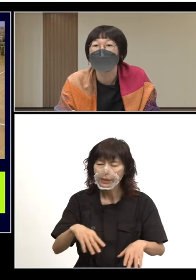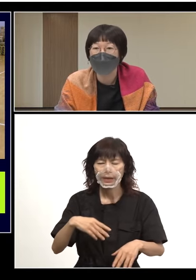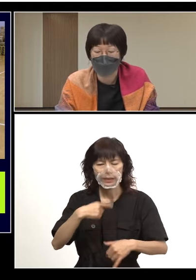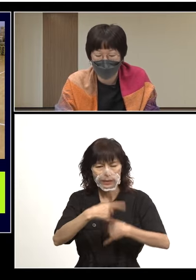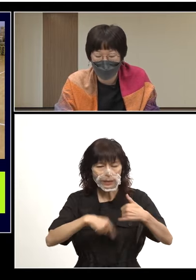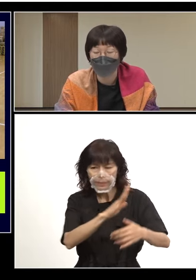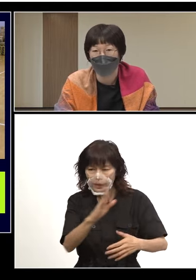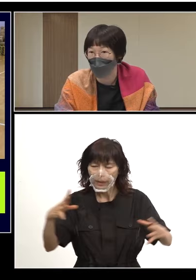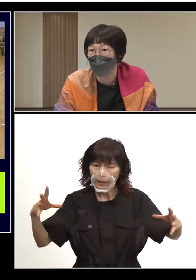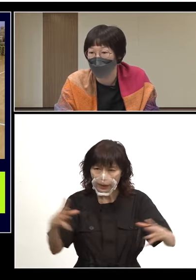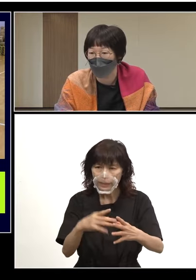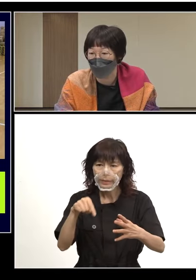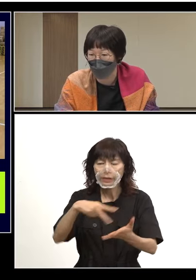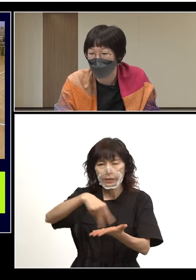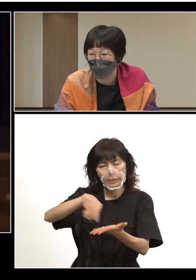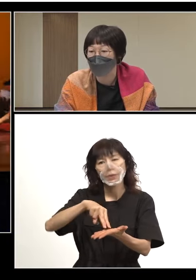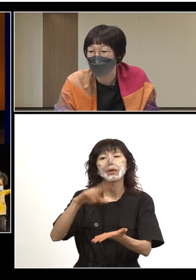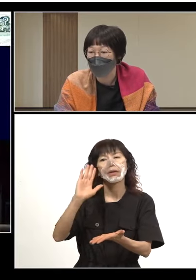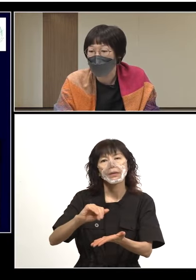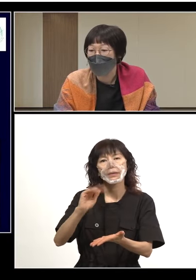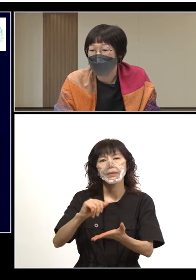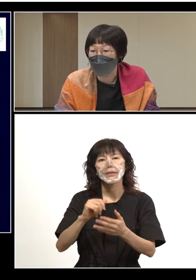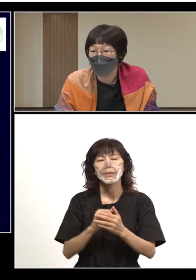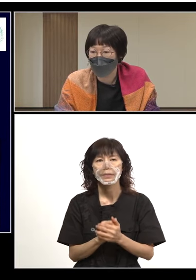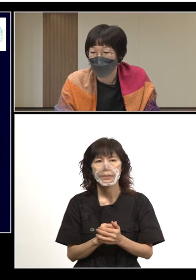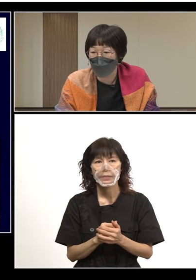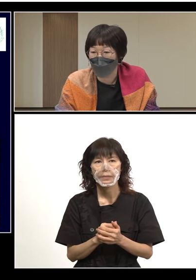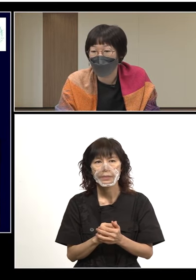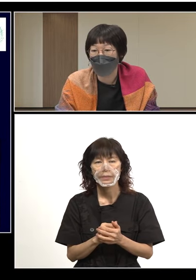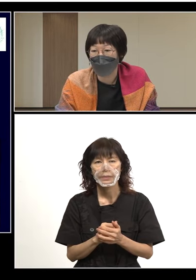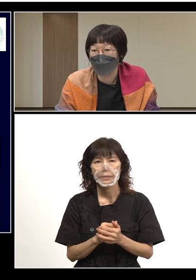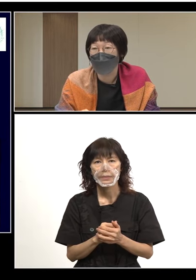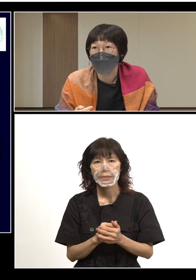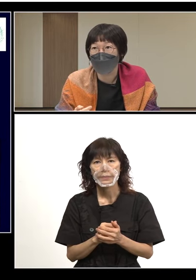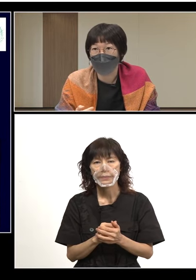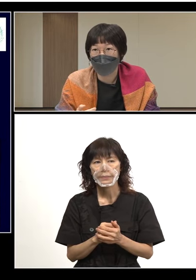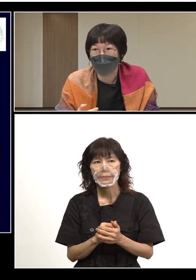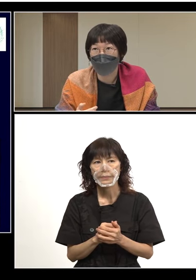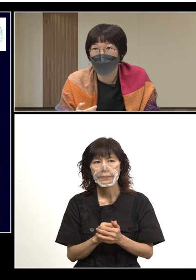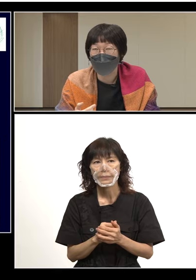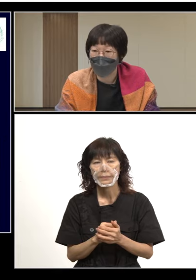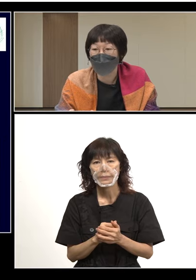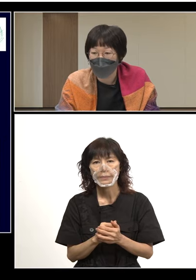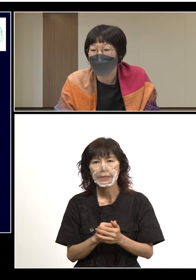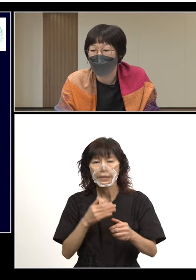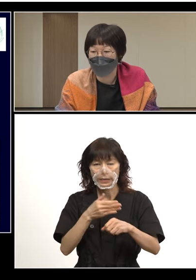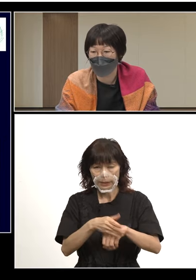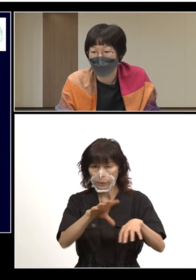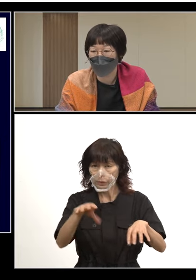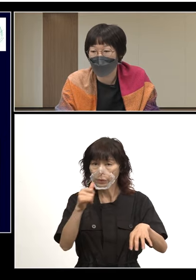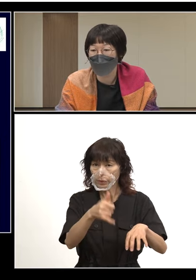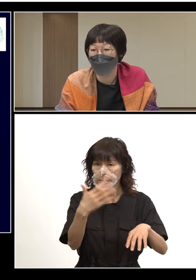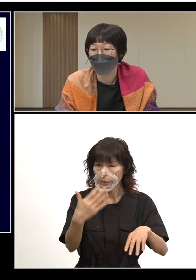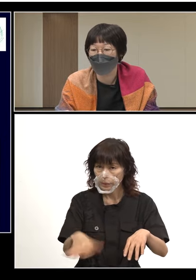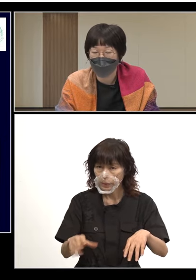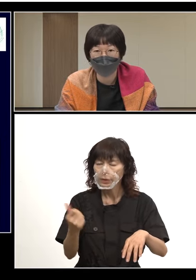間一起參與在同一個舞蹈裡面的。我們除了 淨係去社區之外咧，其實我哋